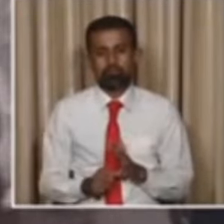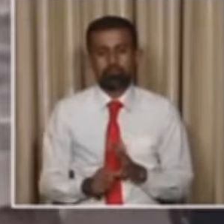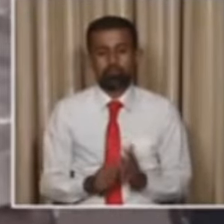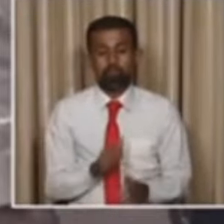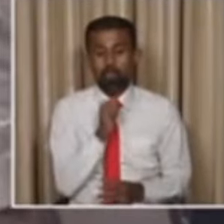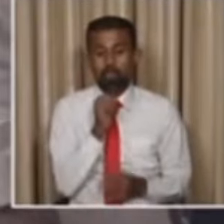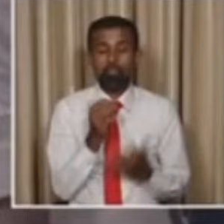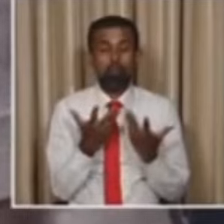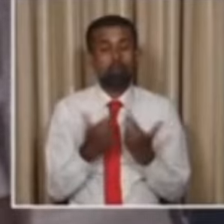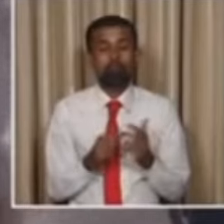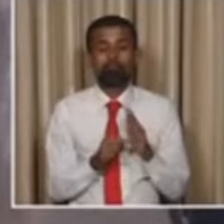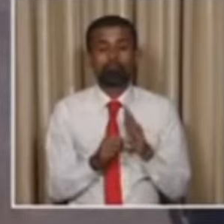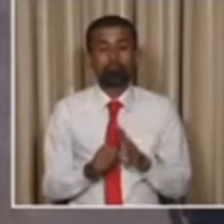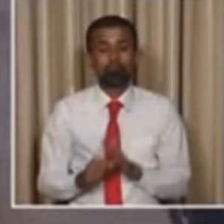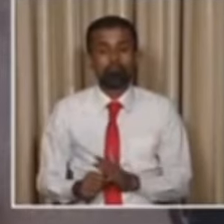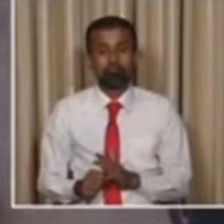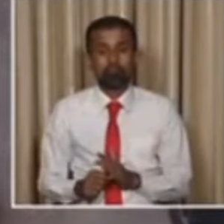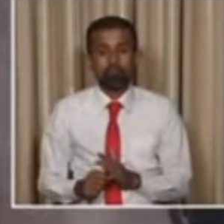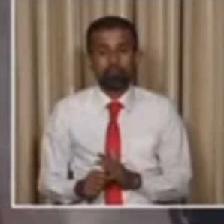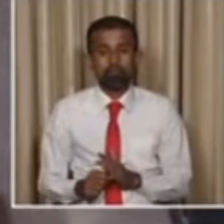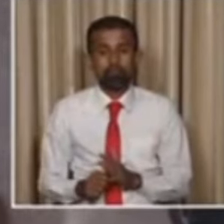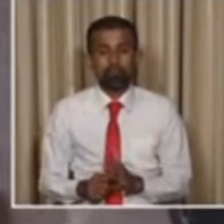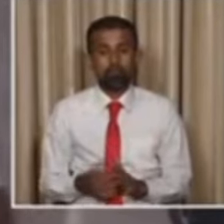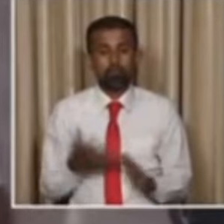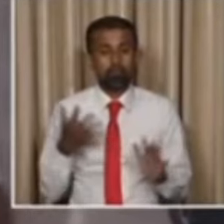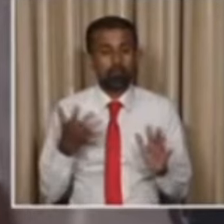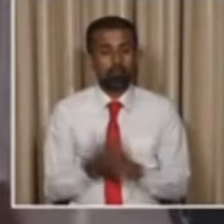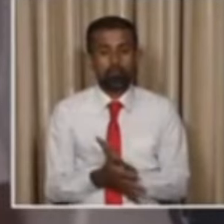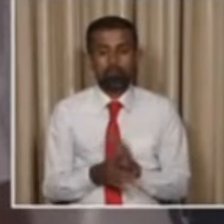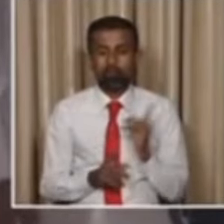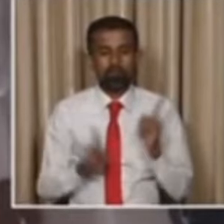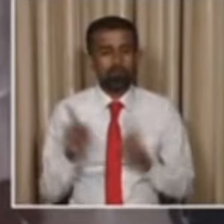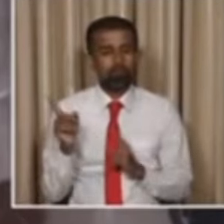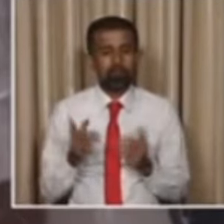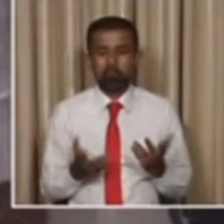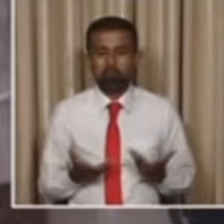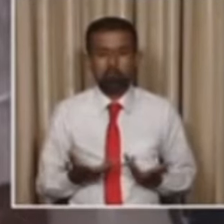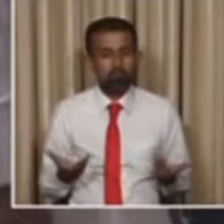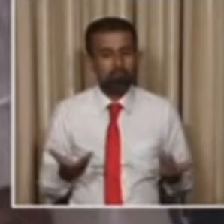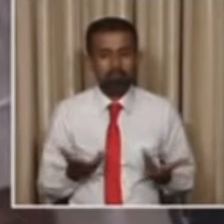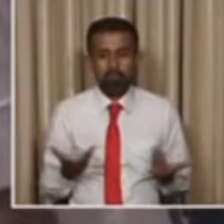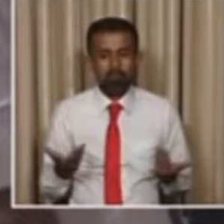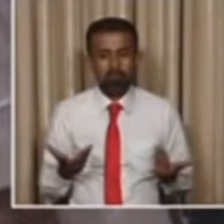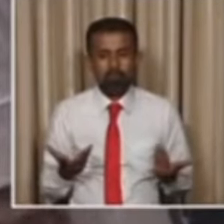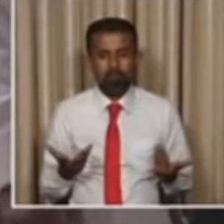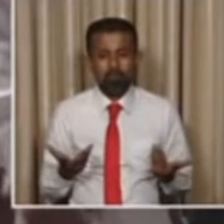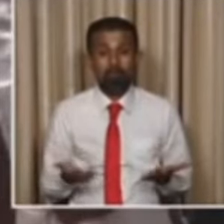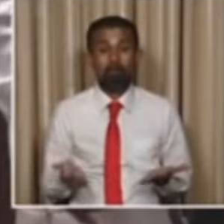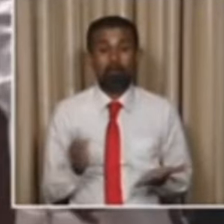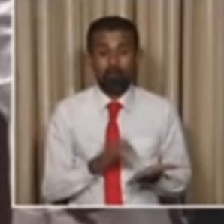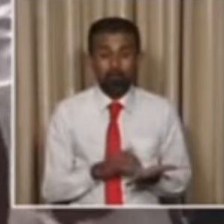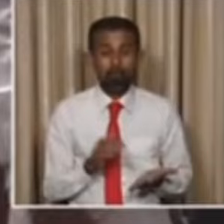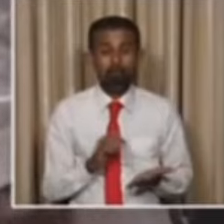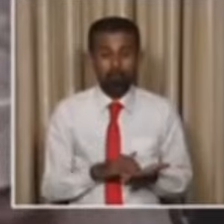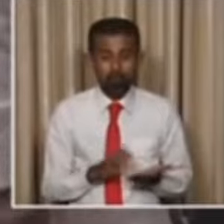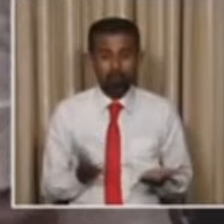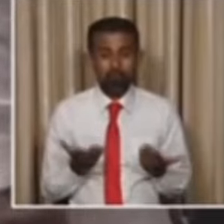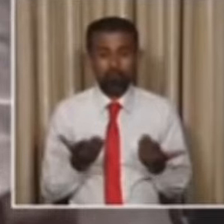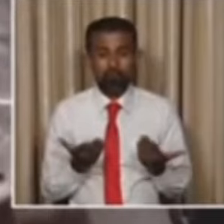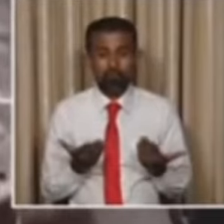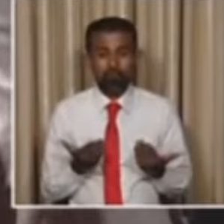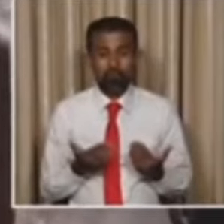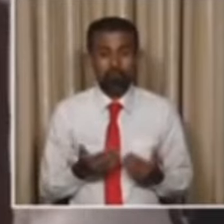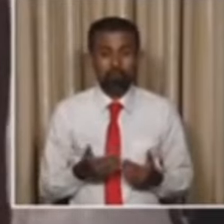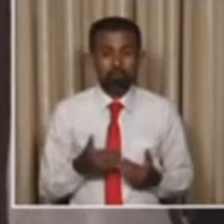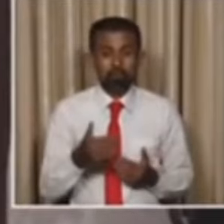යටපත් කරන්න හැදුවත් මේ මහ සාපේ ගැලවෙන්න හම්බෙන්නේ නැහැ මේ කාටවත්. ඒ නිසා මේක නැවත නැවත මතුවෙනවා. ඒ නිසා කවදා හරි එක පොඩි